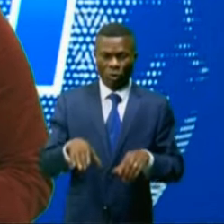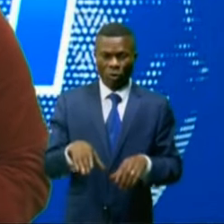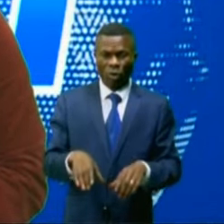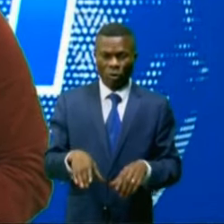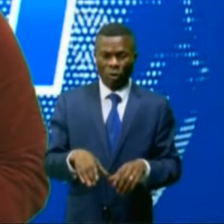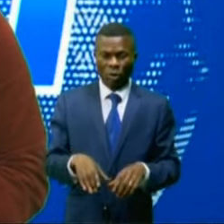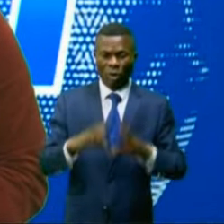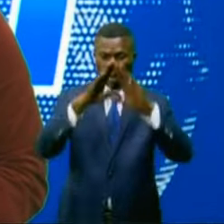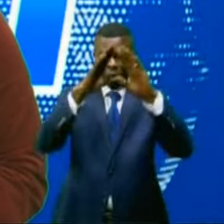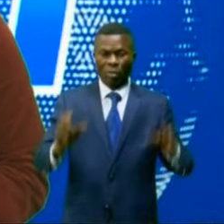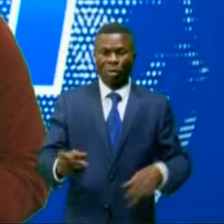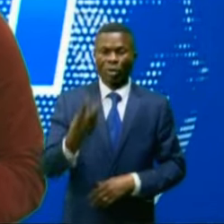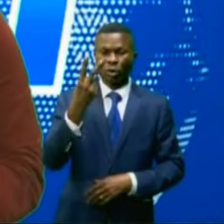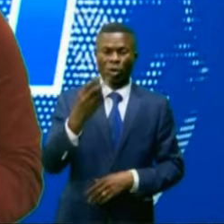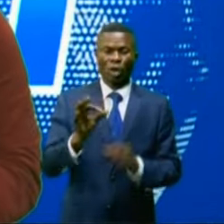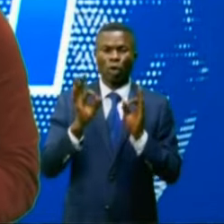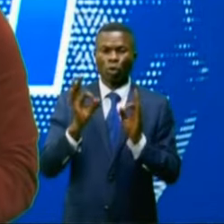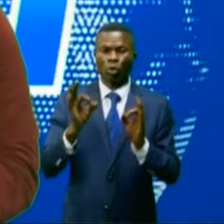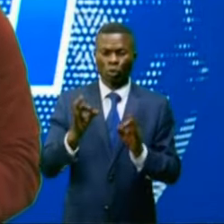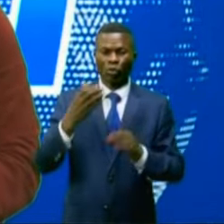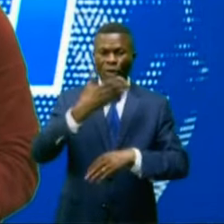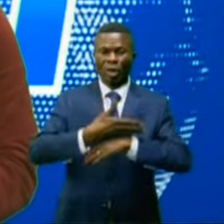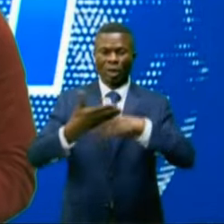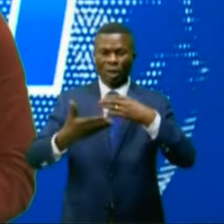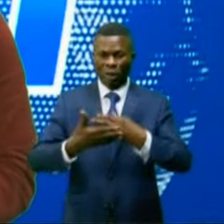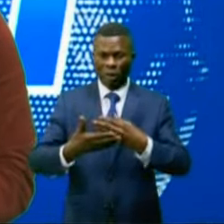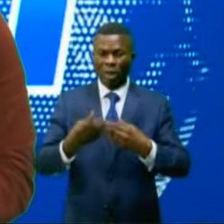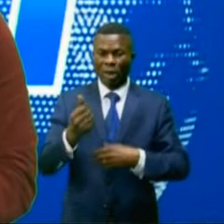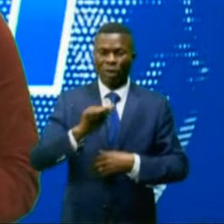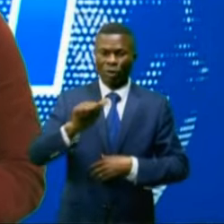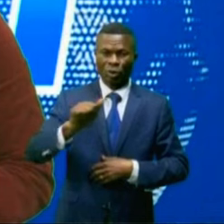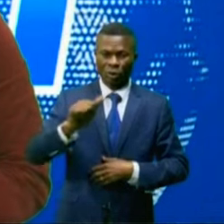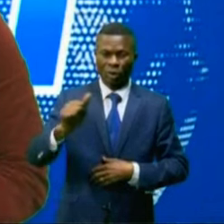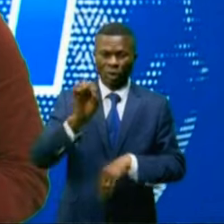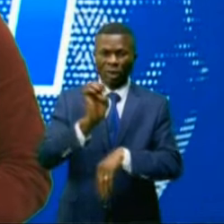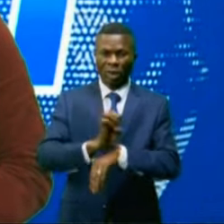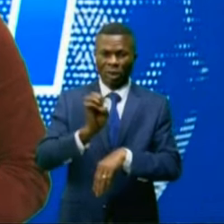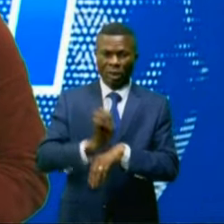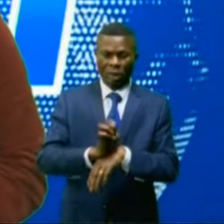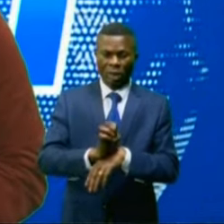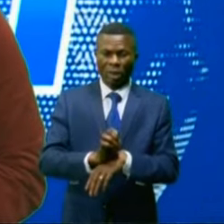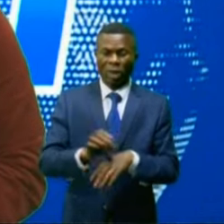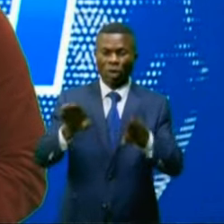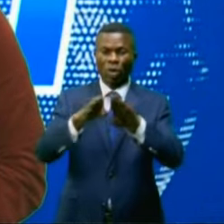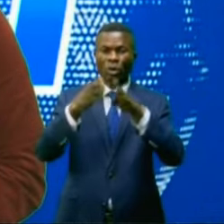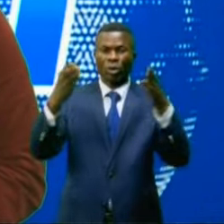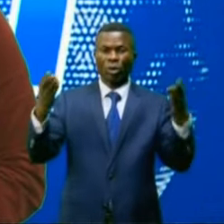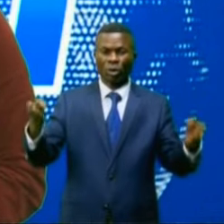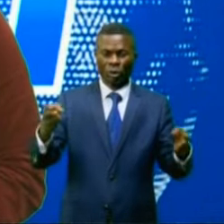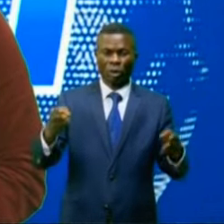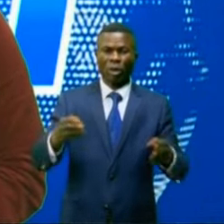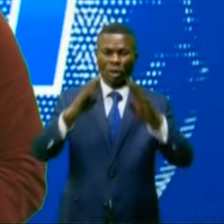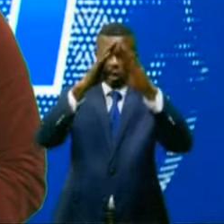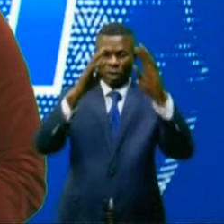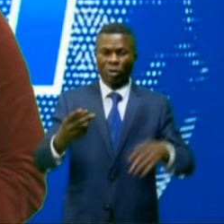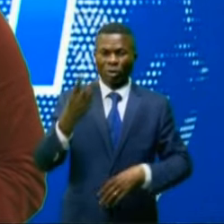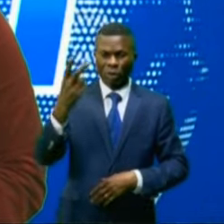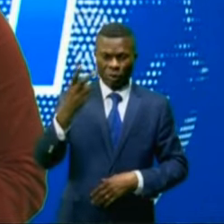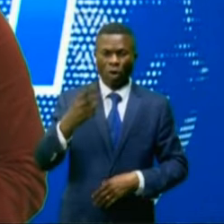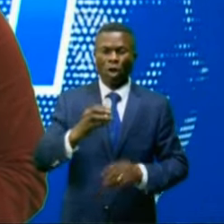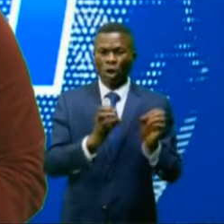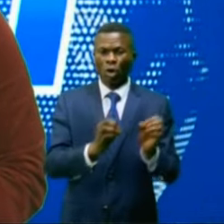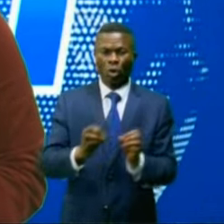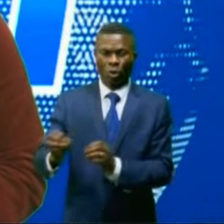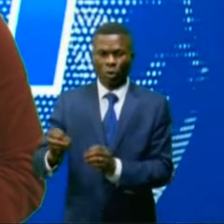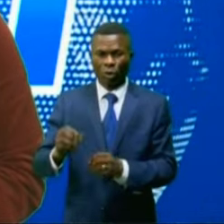nouveaux bâtiments administratifs construits sur fonds propres de l'Église. L'inauguration de ces ouvrages a été faite par